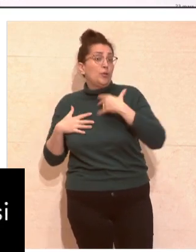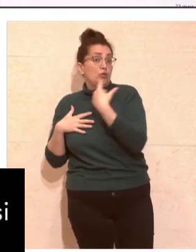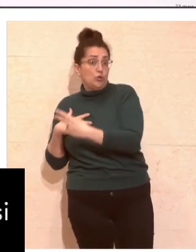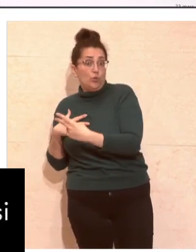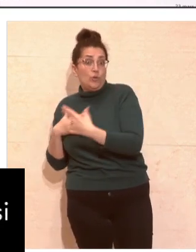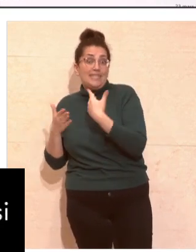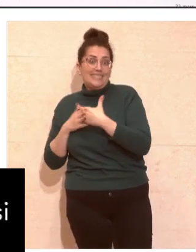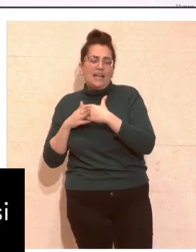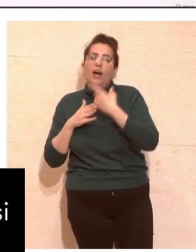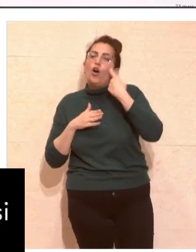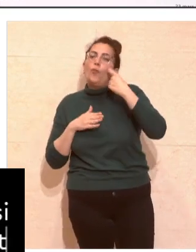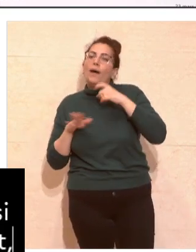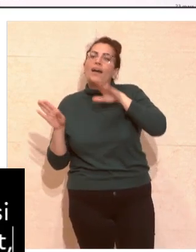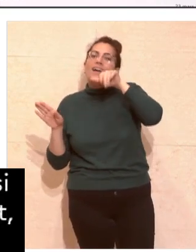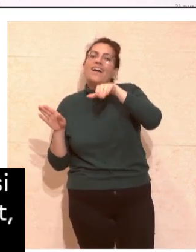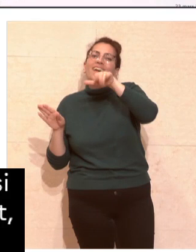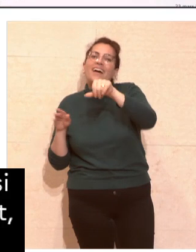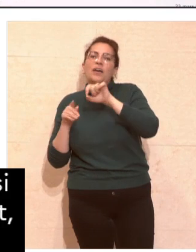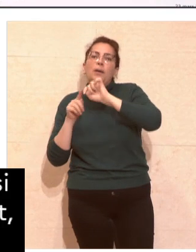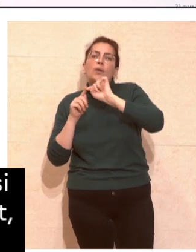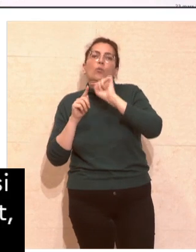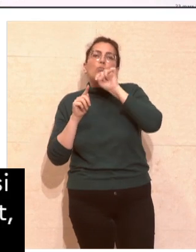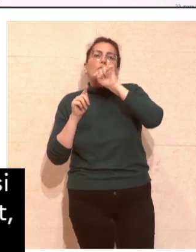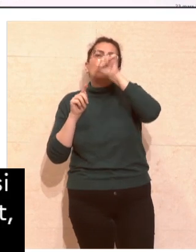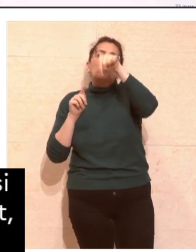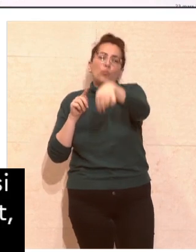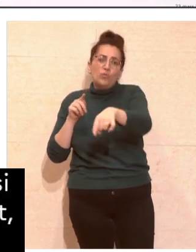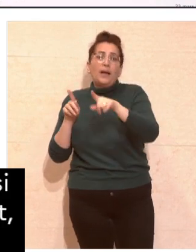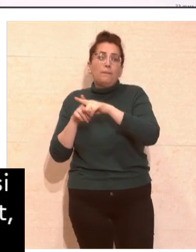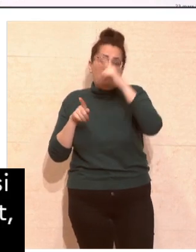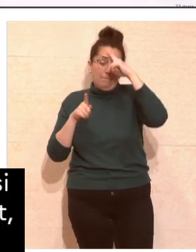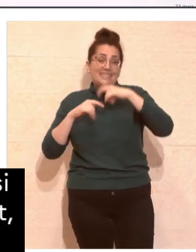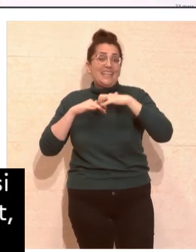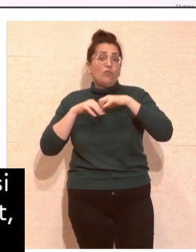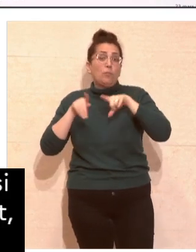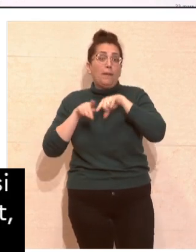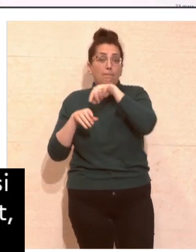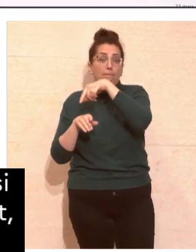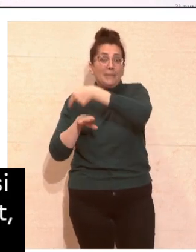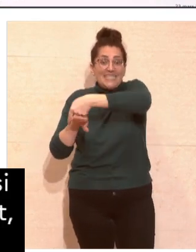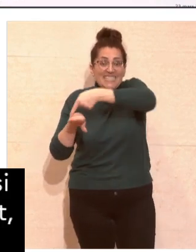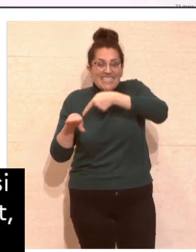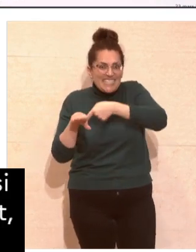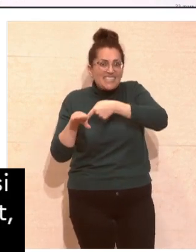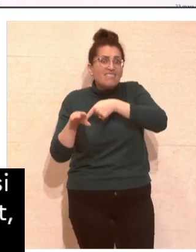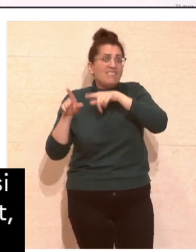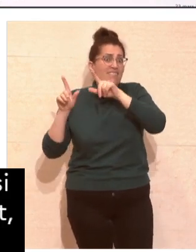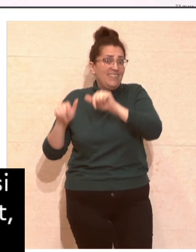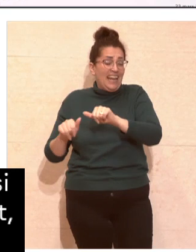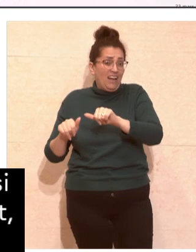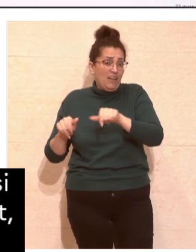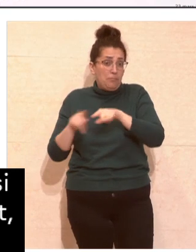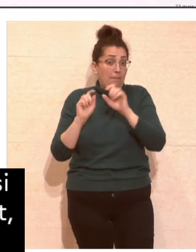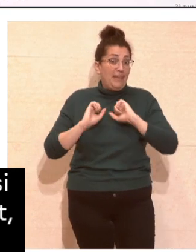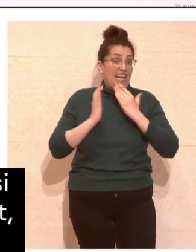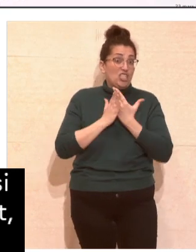la courbe en pointillé, comme les patients cette fois-ci qui ont des lésions, véritablement des lésions du cortex